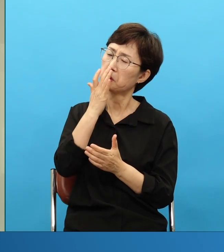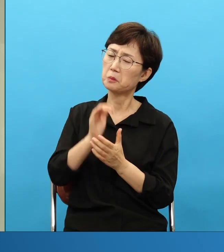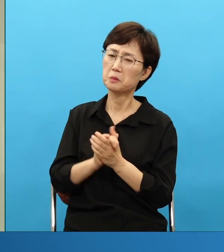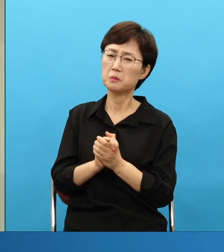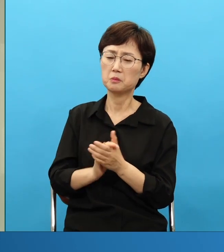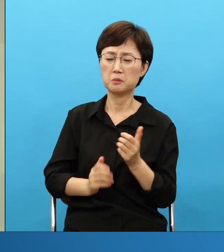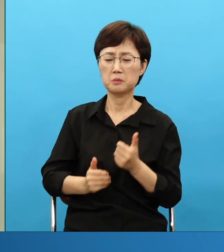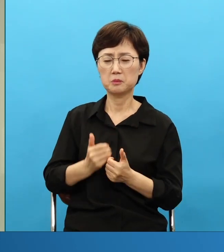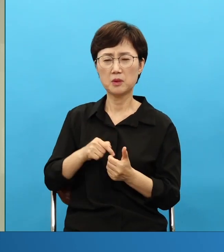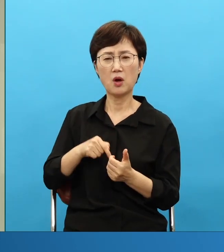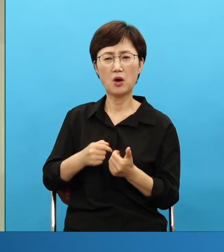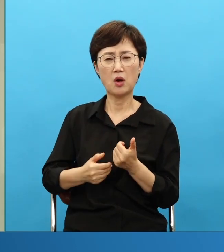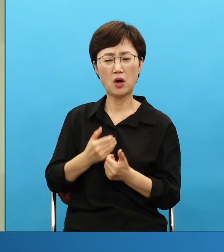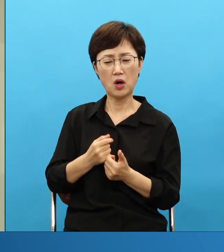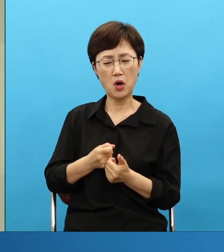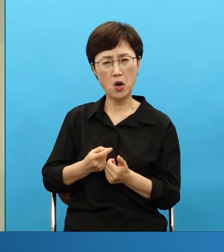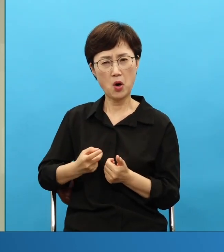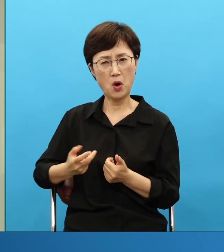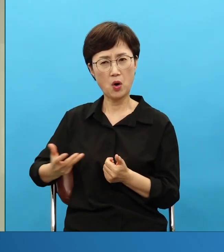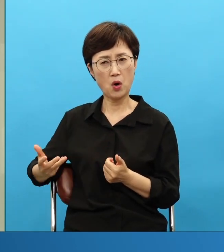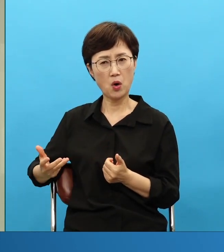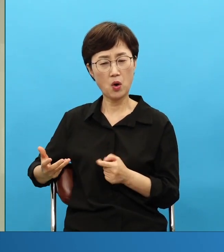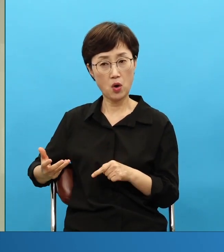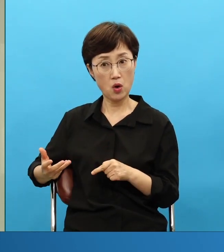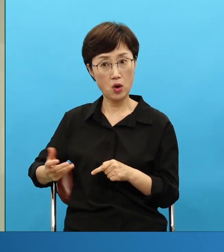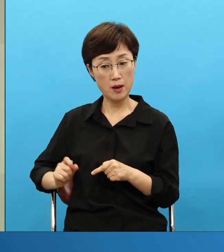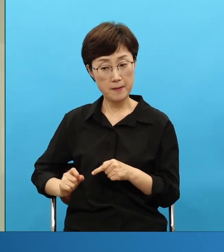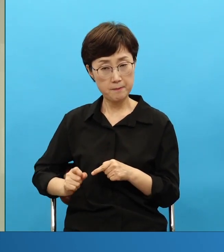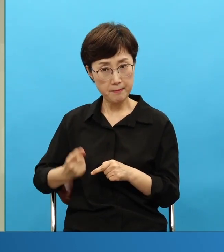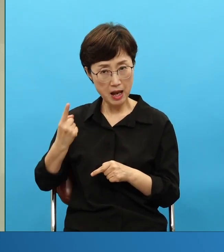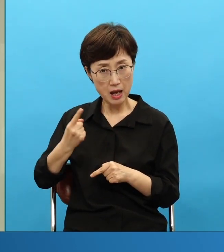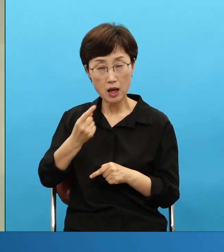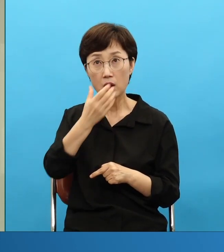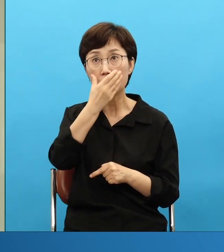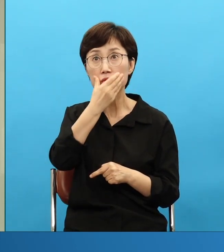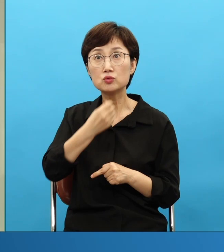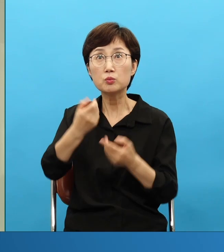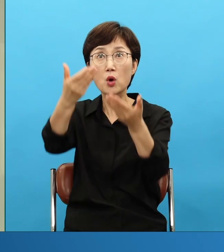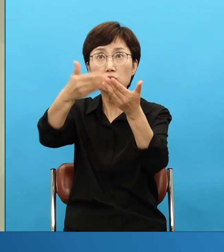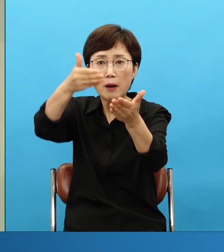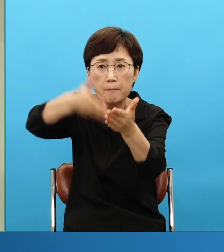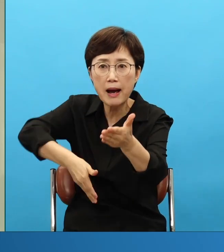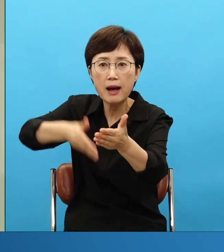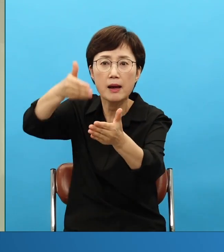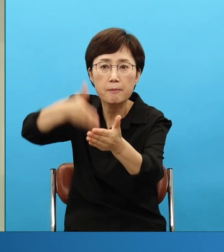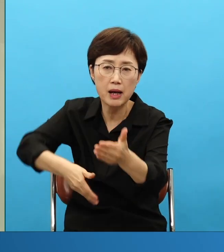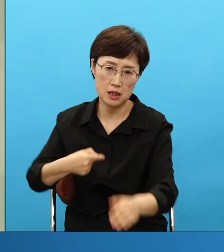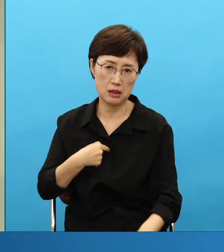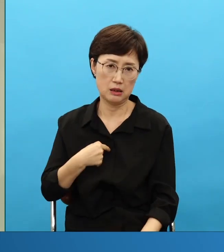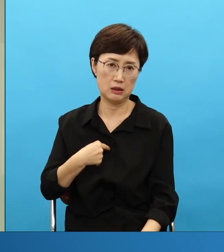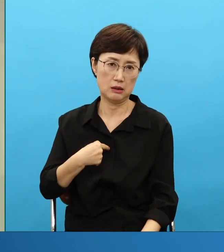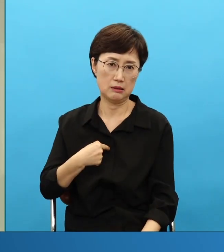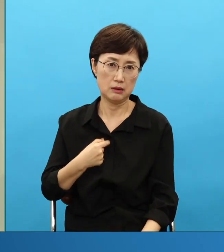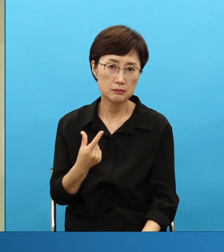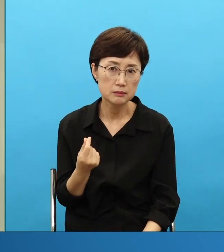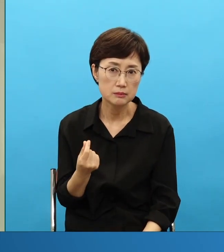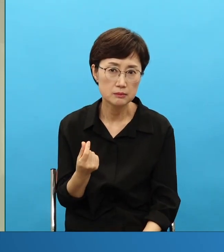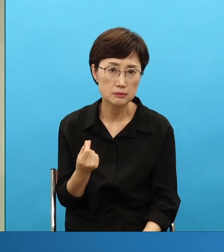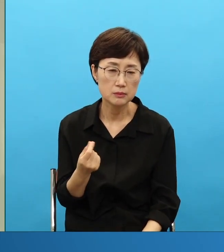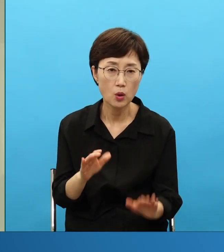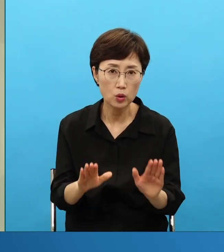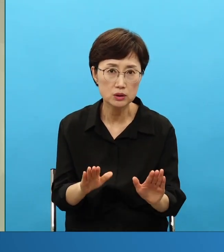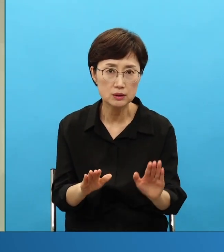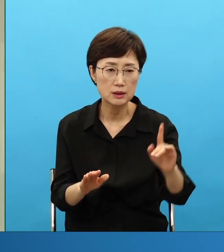명심해야 돼요. Keep this in 하나님 mind. 축복을 다 놓치는 겁니다. That's when we lose hold of all of God's blessings. 쉬운 예를 들어보겠습니다. Let me give you a simple 오늘 example.